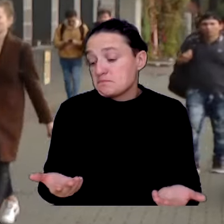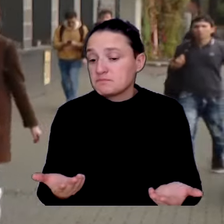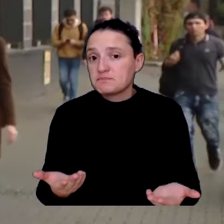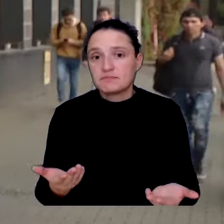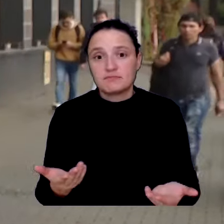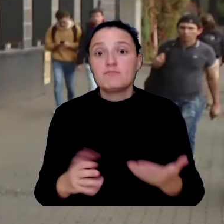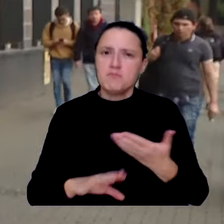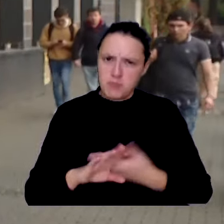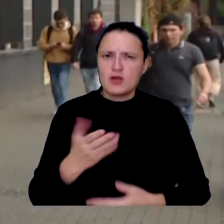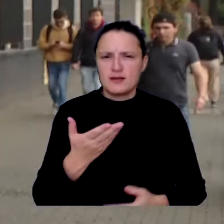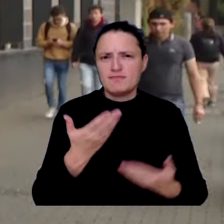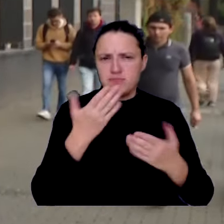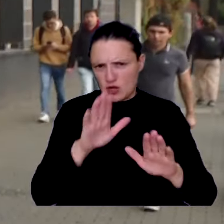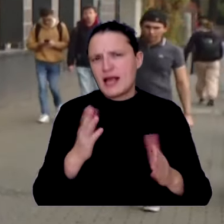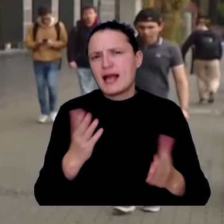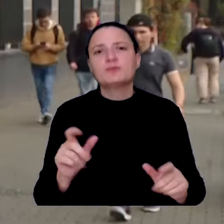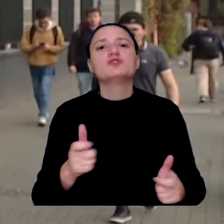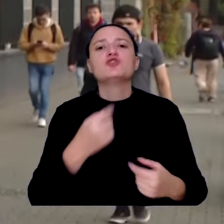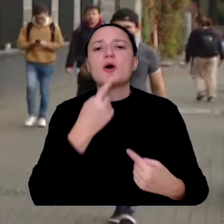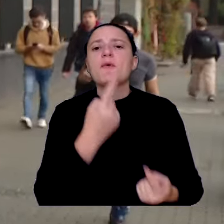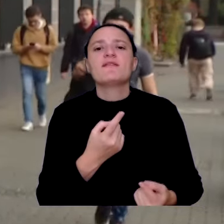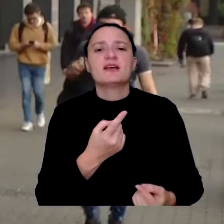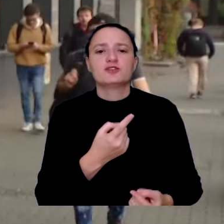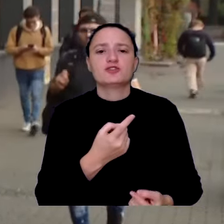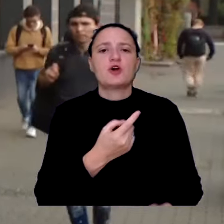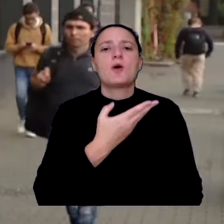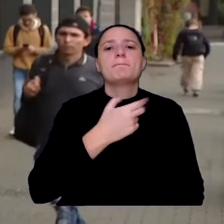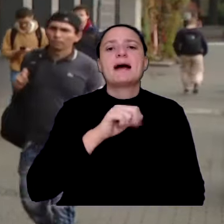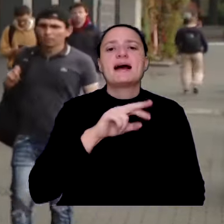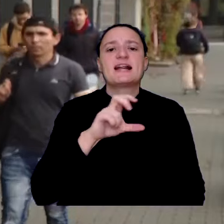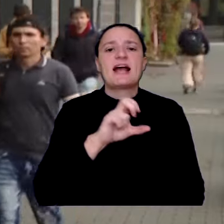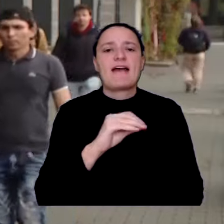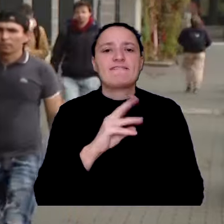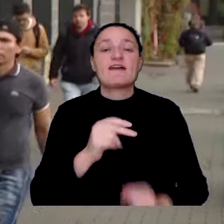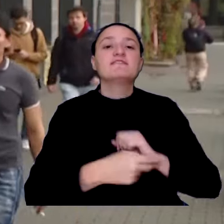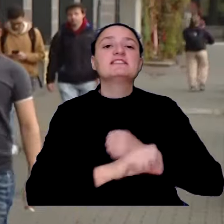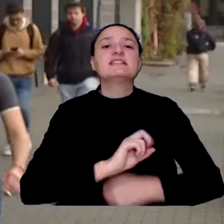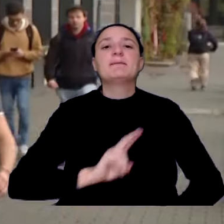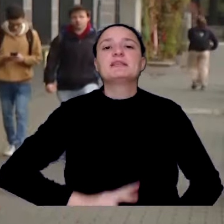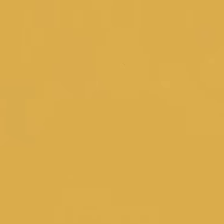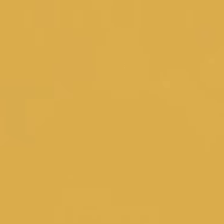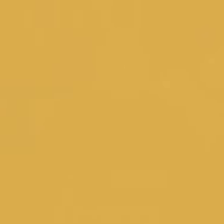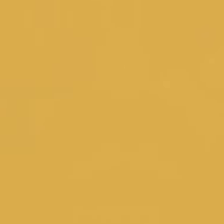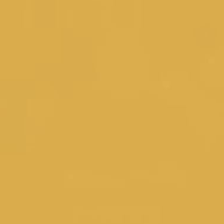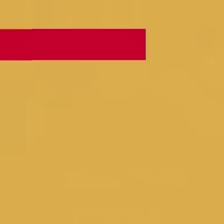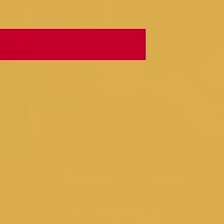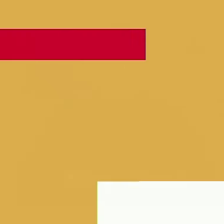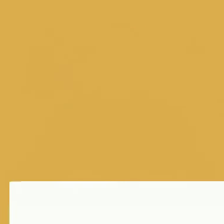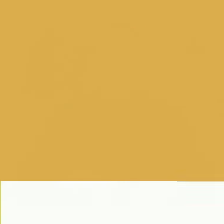pokażmy, co powiedział sam Arkadiusz Marchewka, wiceminister infrastruktury.